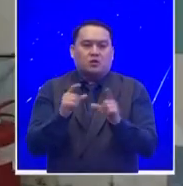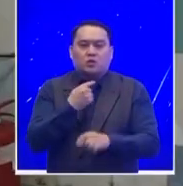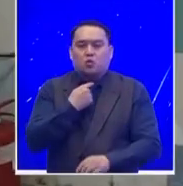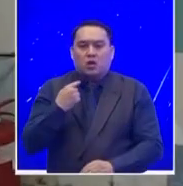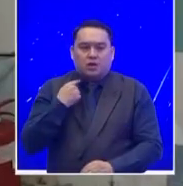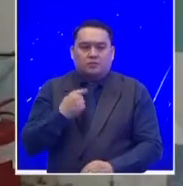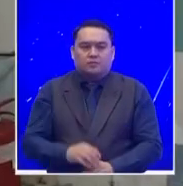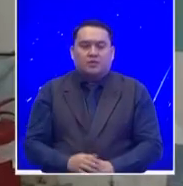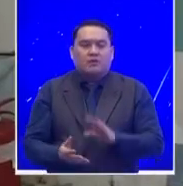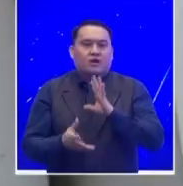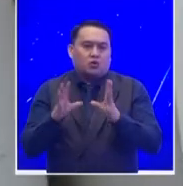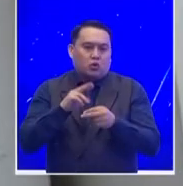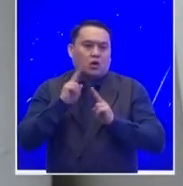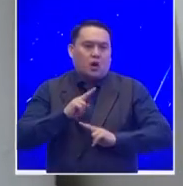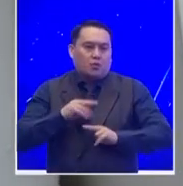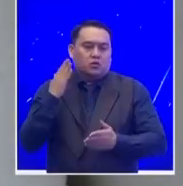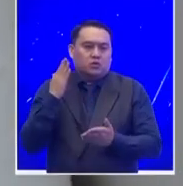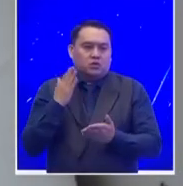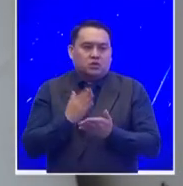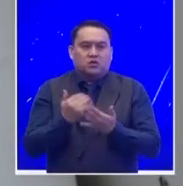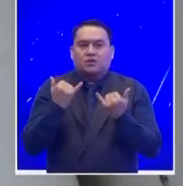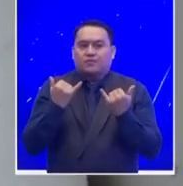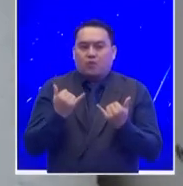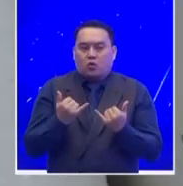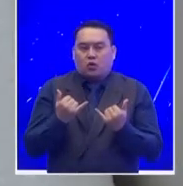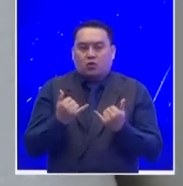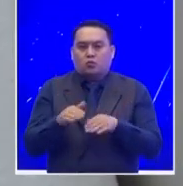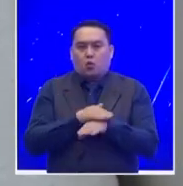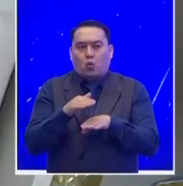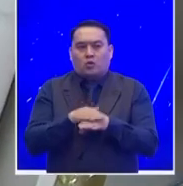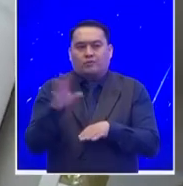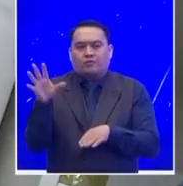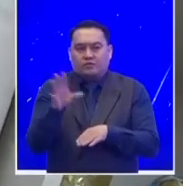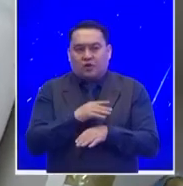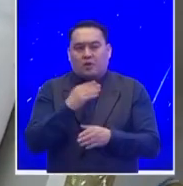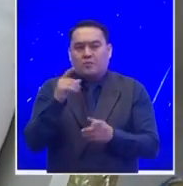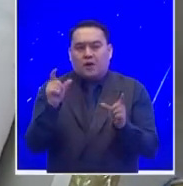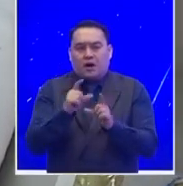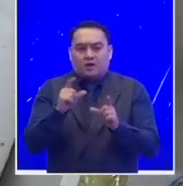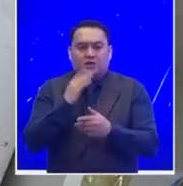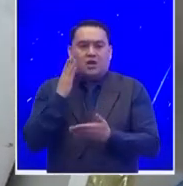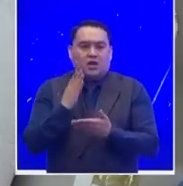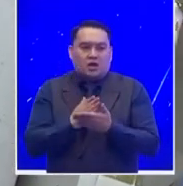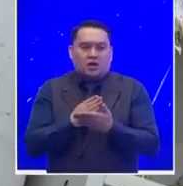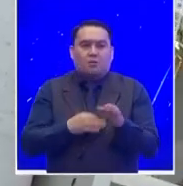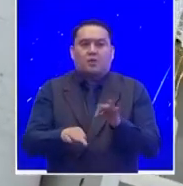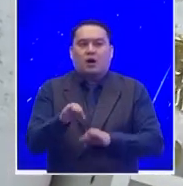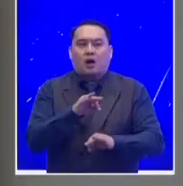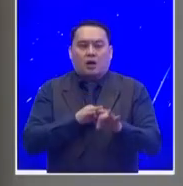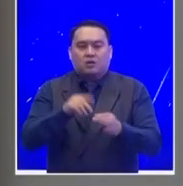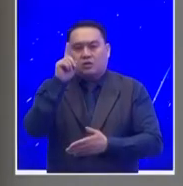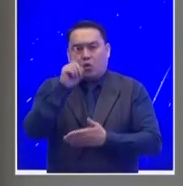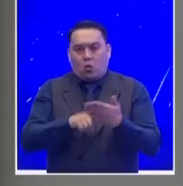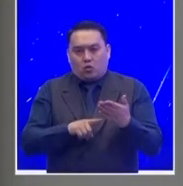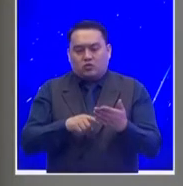областного центра. Результаты работы уже есть. На сегодняшний день полки добра стоят во всех супермаркетах «Смол». Сотрудники проектного офиса надеются,